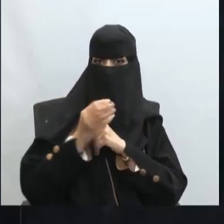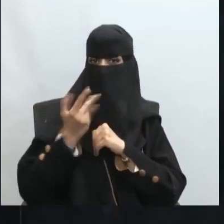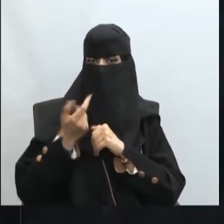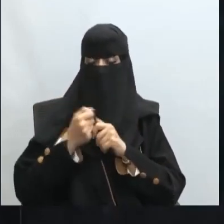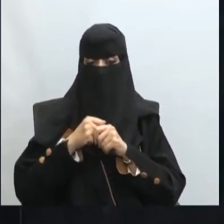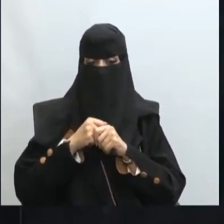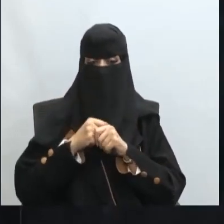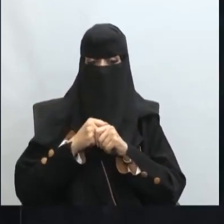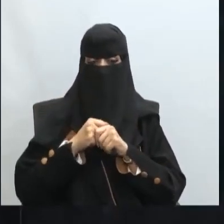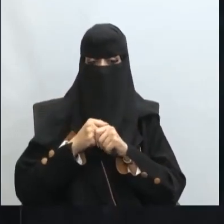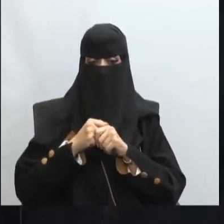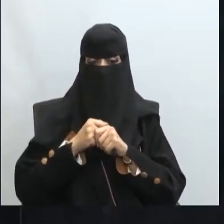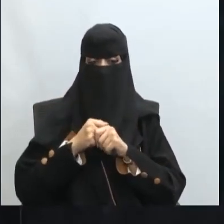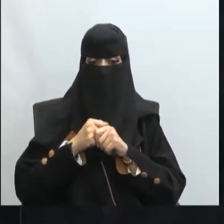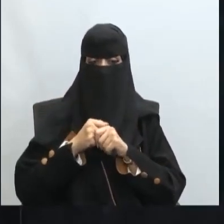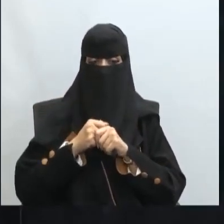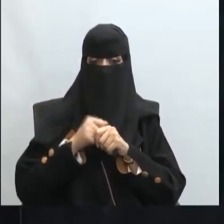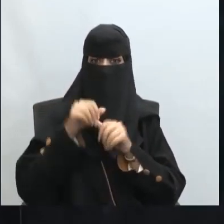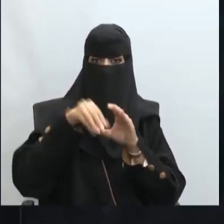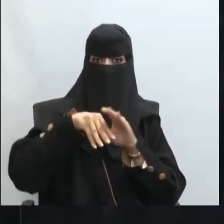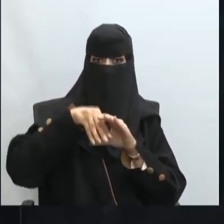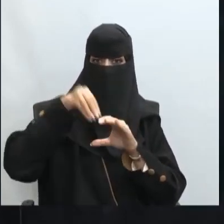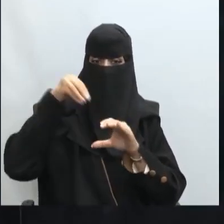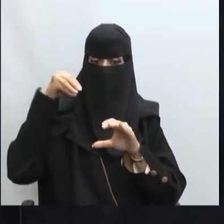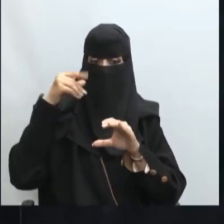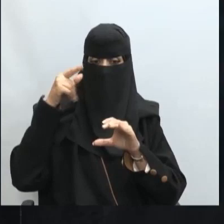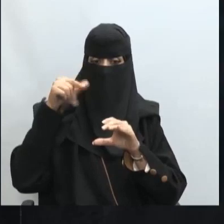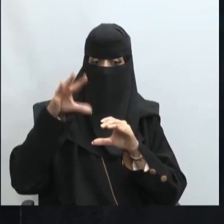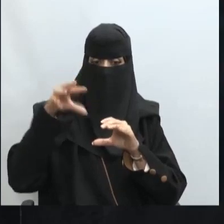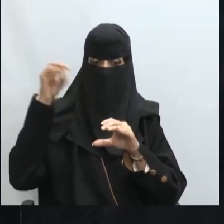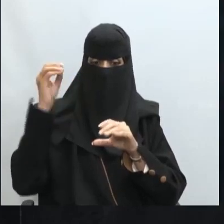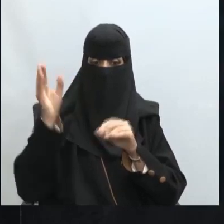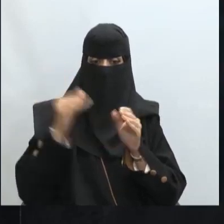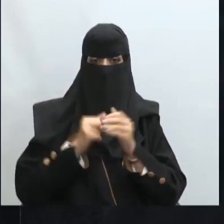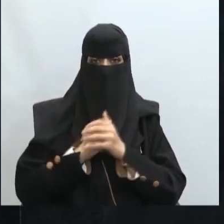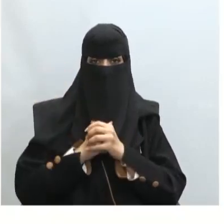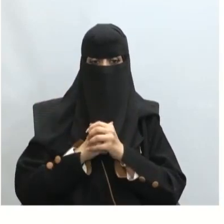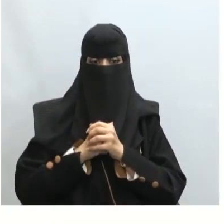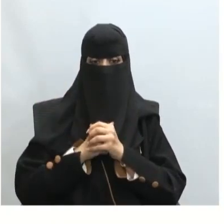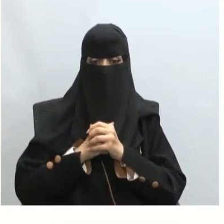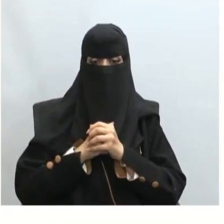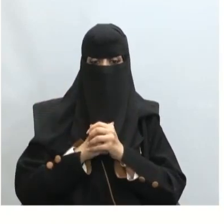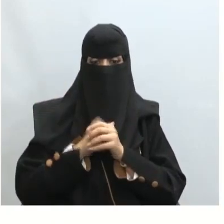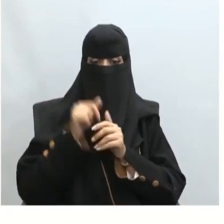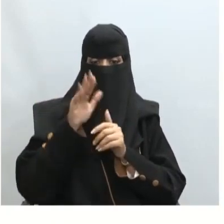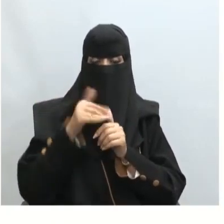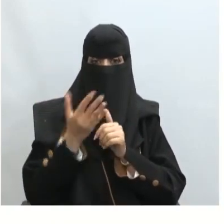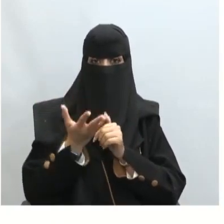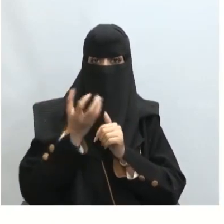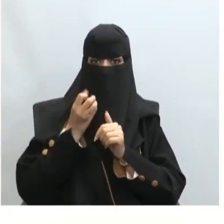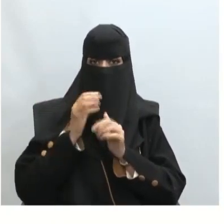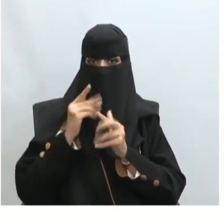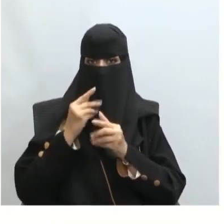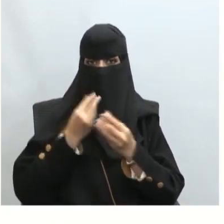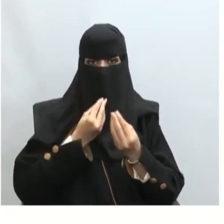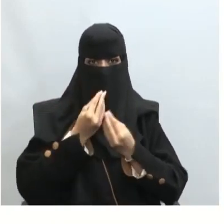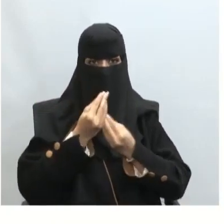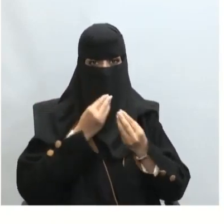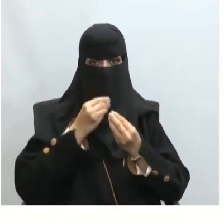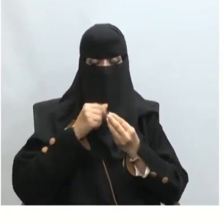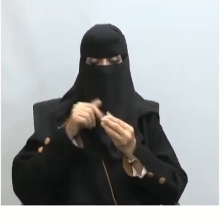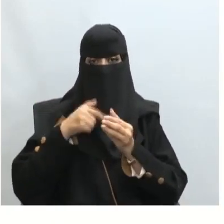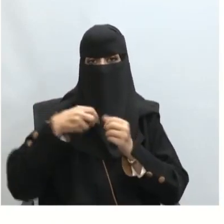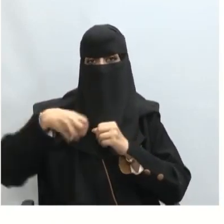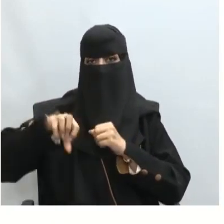سينتج سحب جزيء مائل سنسحب جزيء ماء من هنا والهيدروجين من هنا اذا سيعطيني تفاعل